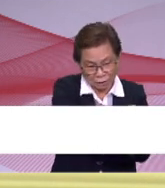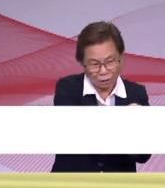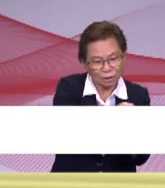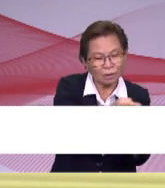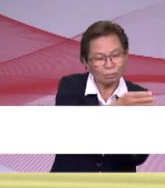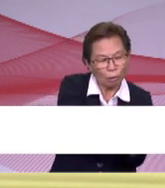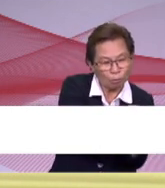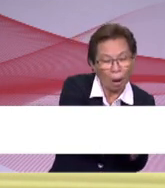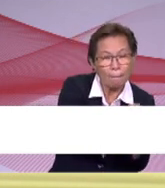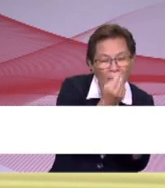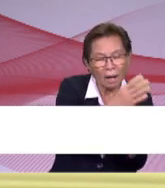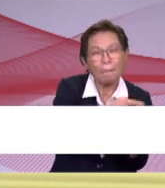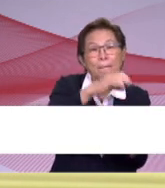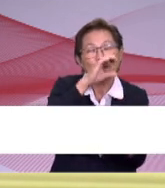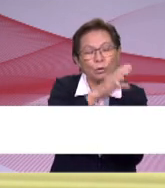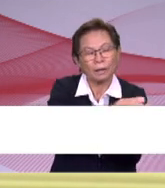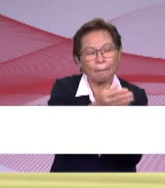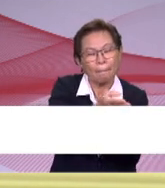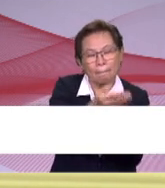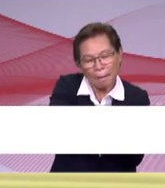dan minuman serta keperluan asas saja.